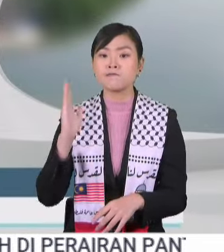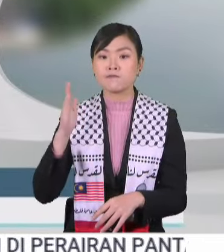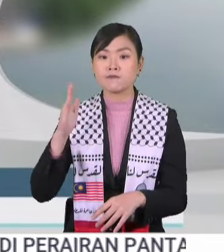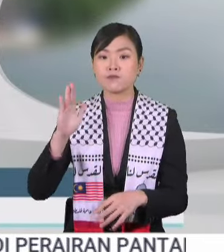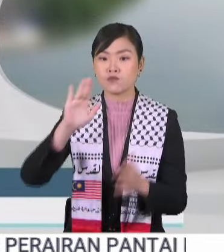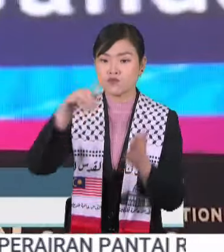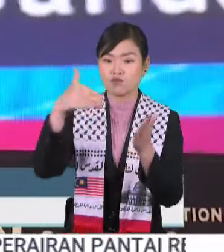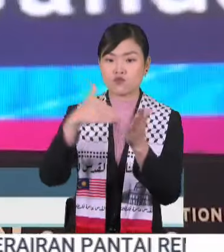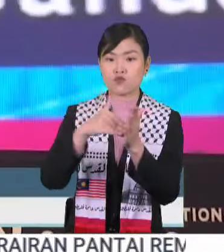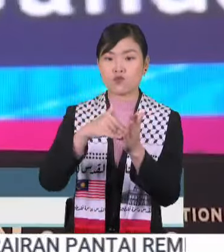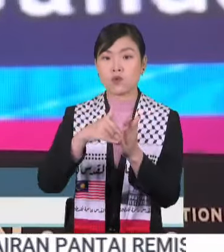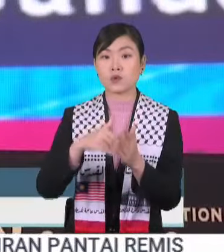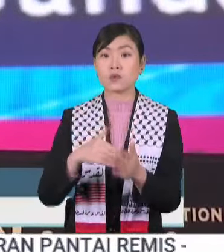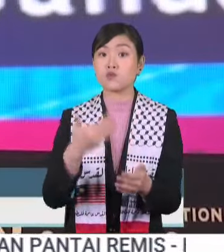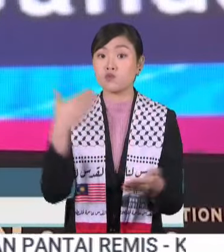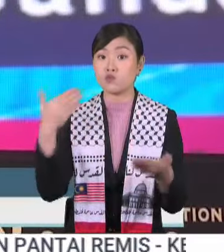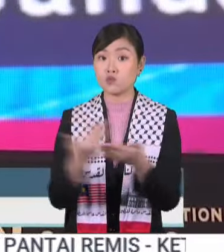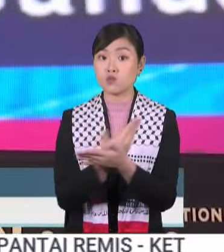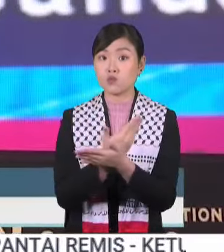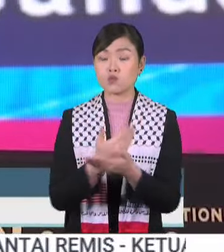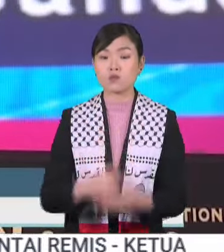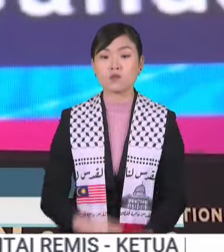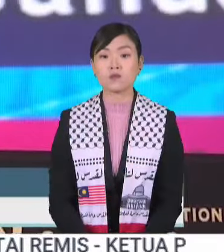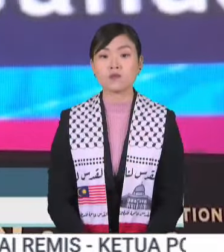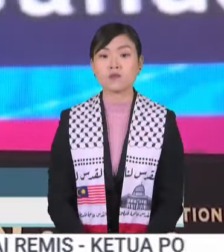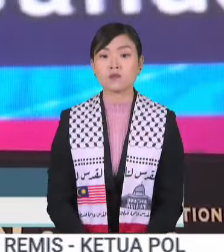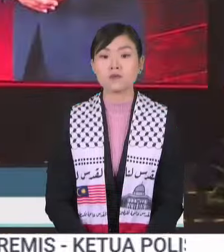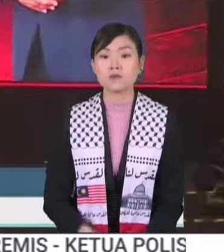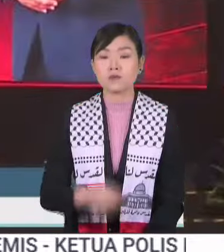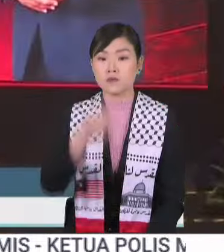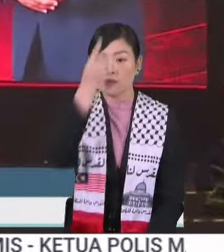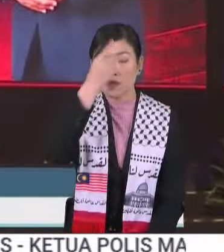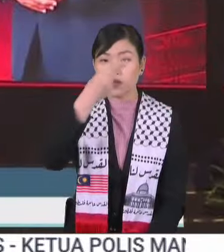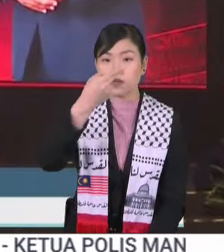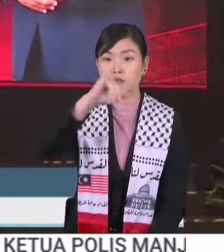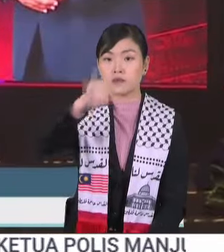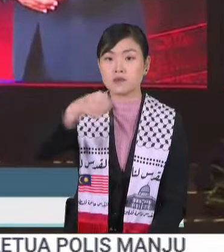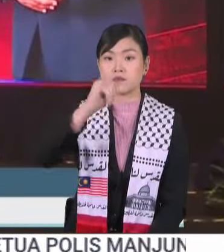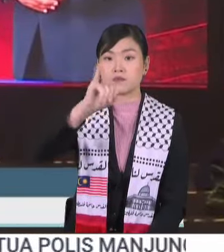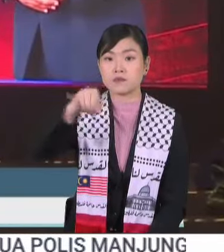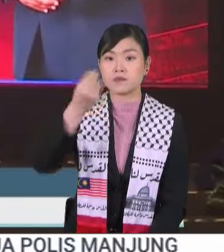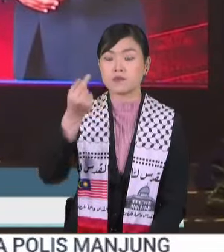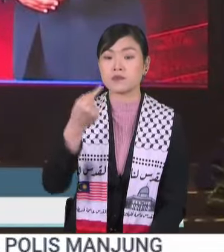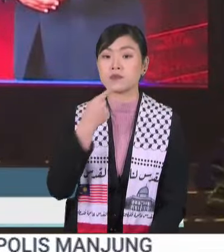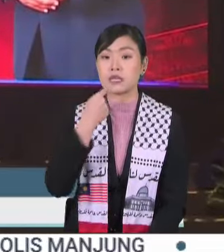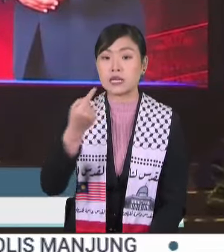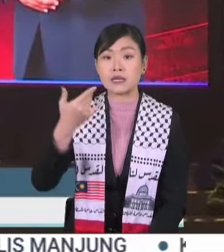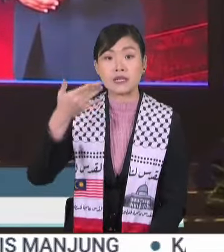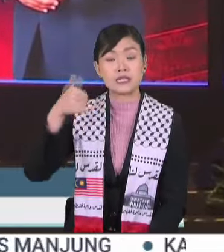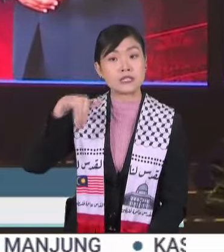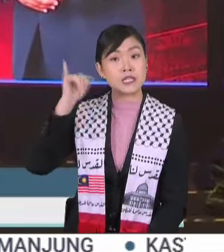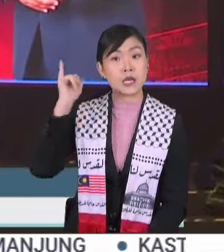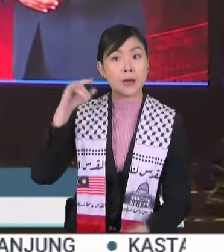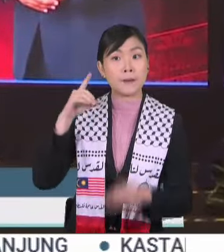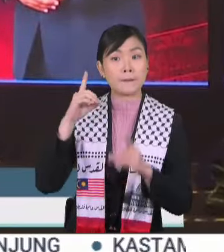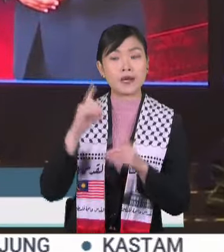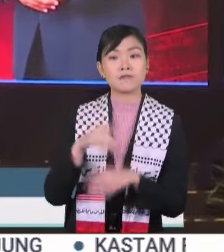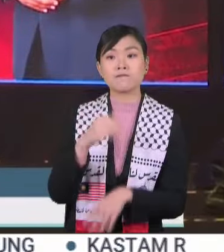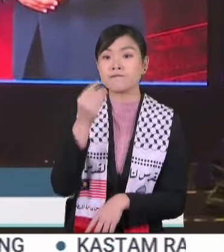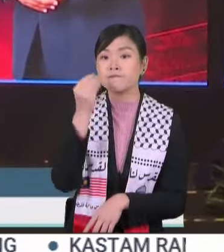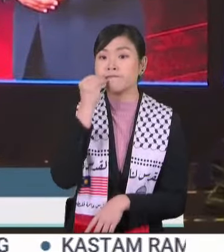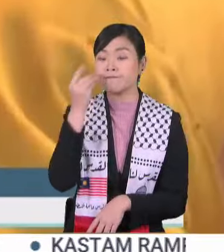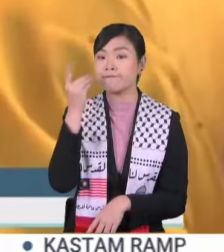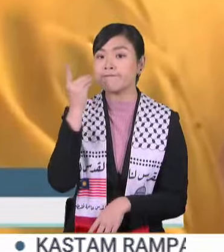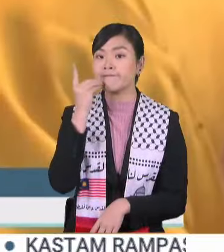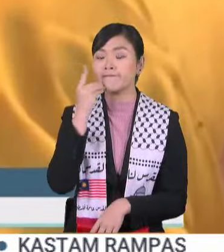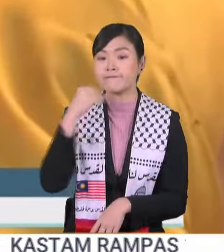pusat yang baharu Datuk hajiji berucap dalam Majlis makan malam Sempena lawatan kerja Rasmi kerajaan Negeri